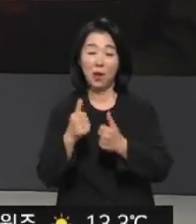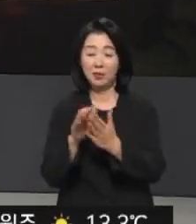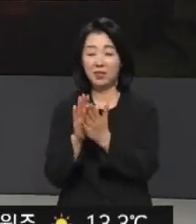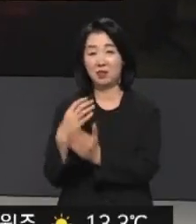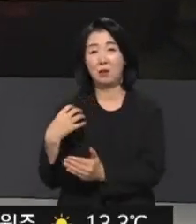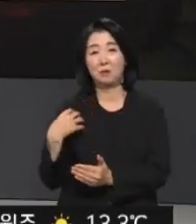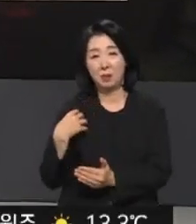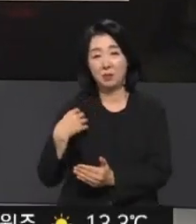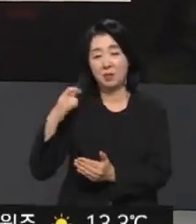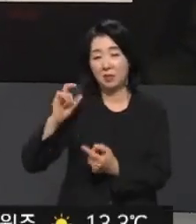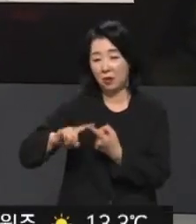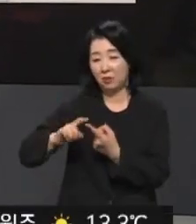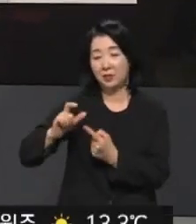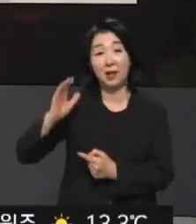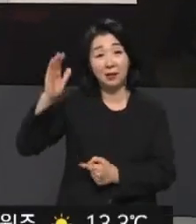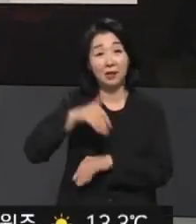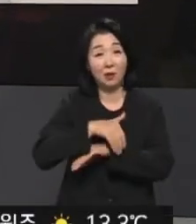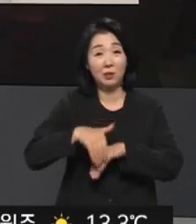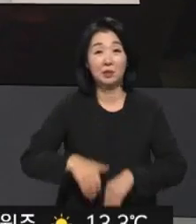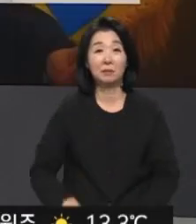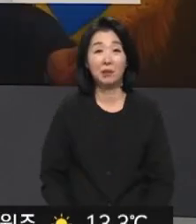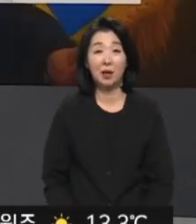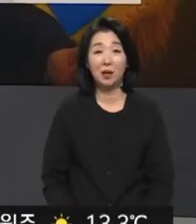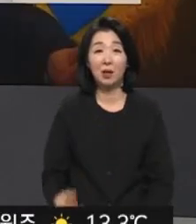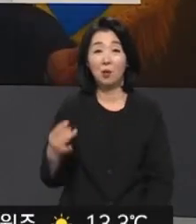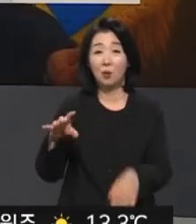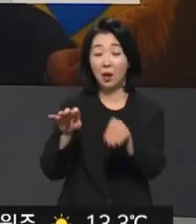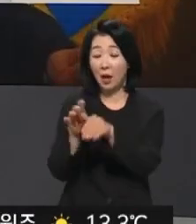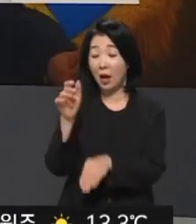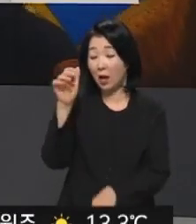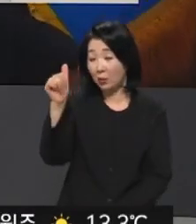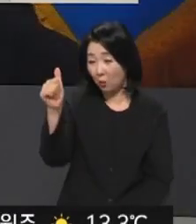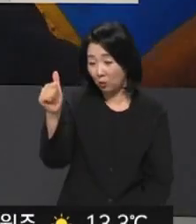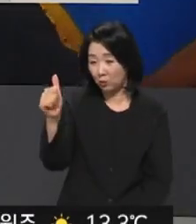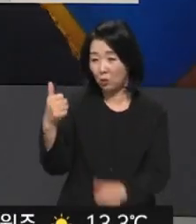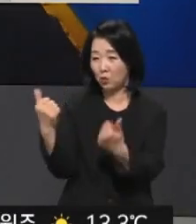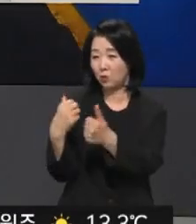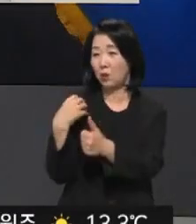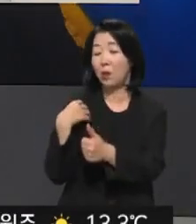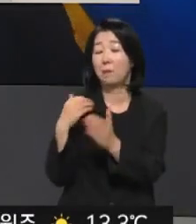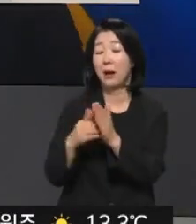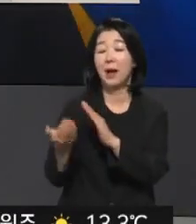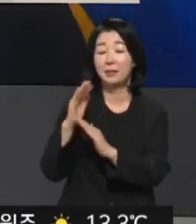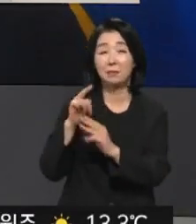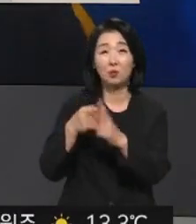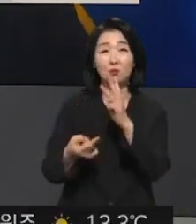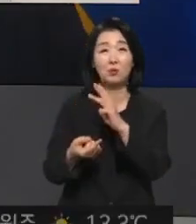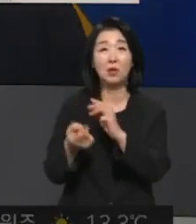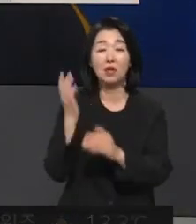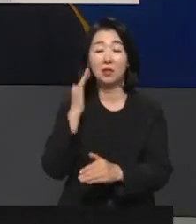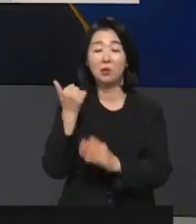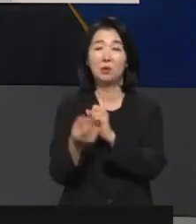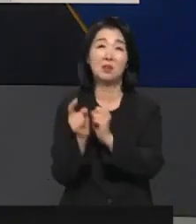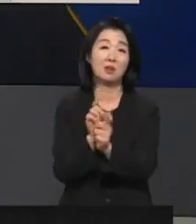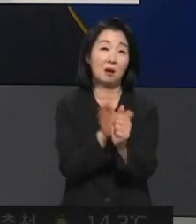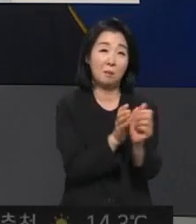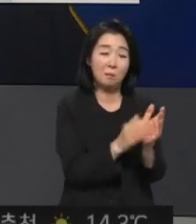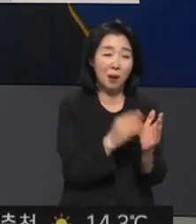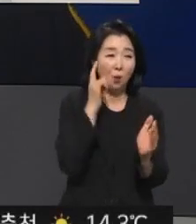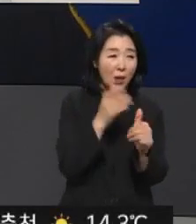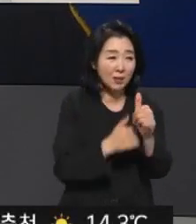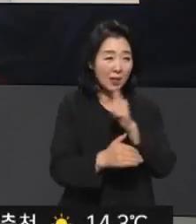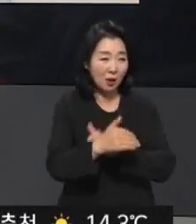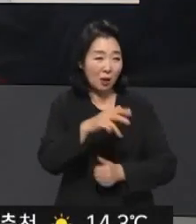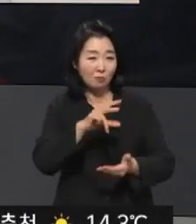내용을 강조할 거라고 하는데요. 원래 한덕수 총리가 주재할 회의였던 것을 바꿨다고 합니다. 그만큼 상황을 심각하다고 본